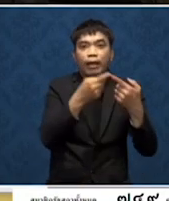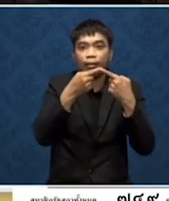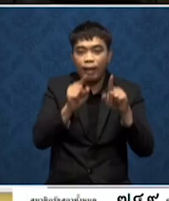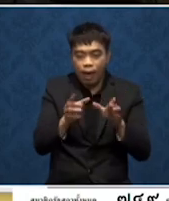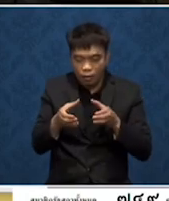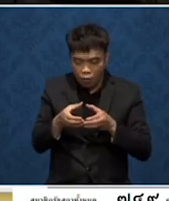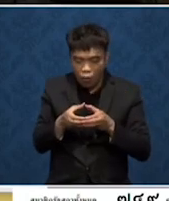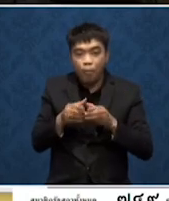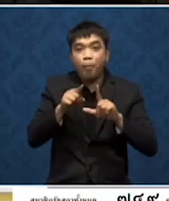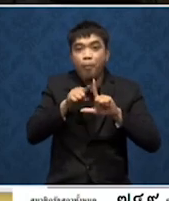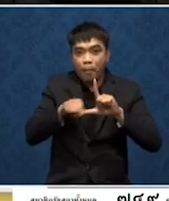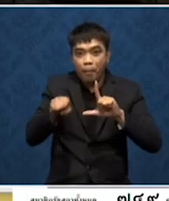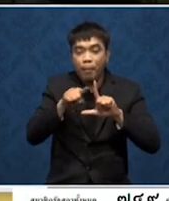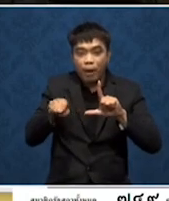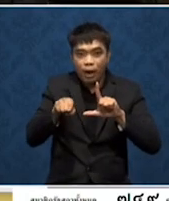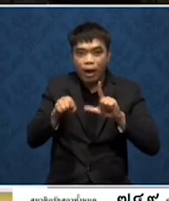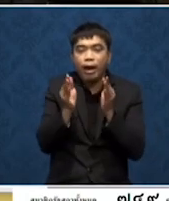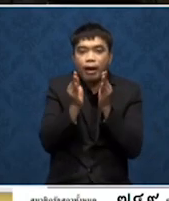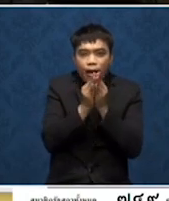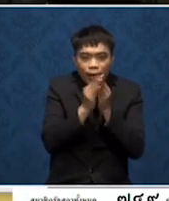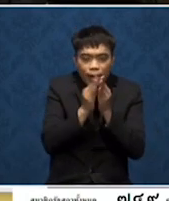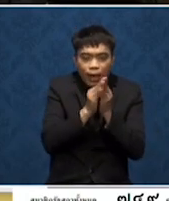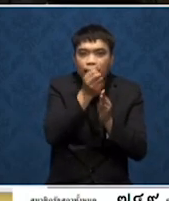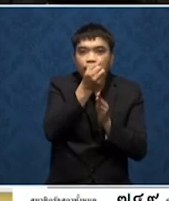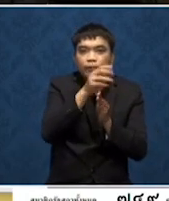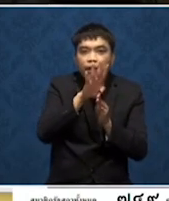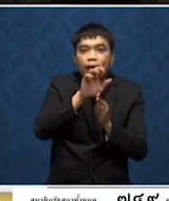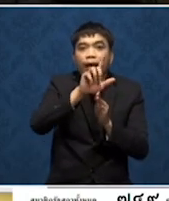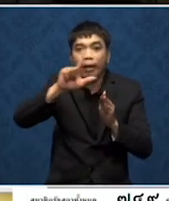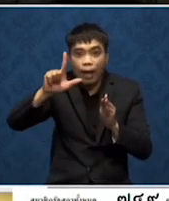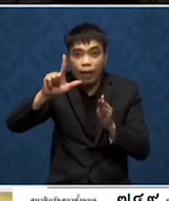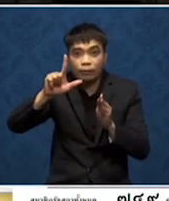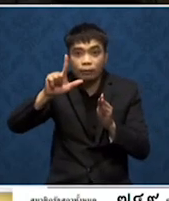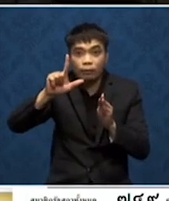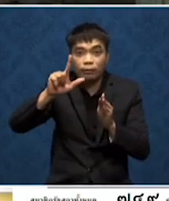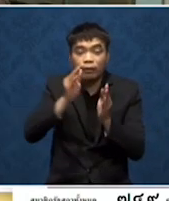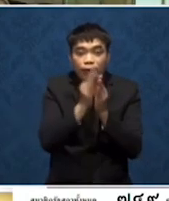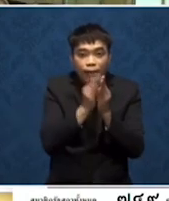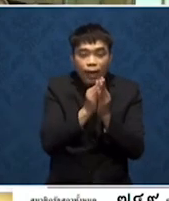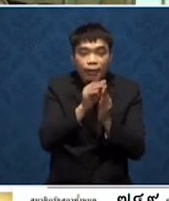นั้นเนี่ยนะครับได้คะแนนเสียง 14ล้านเสียง